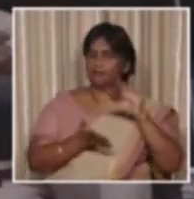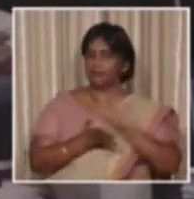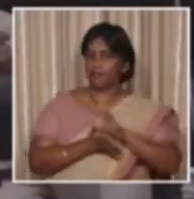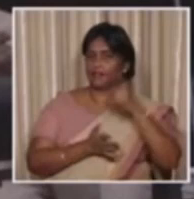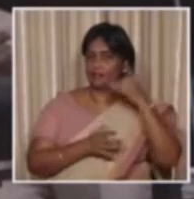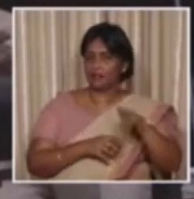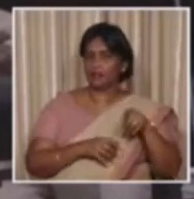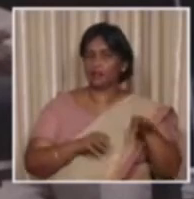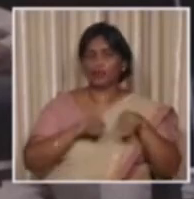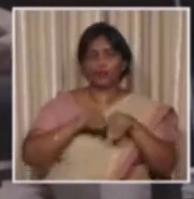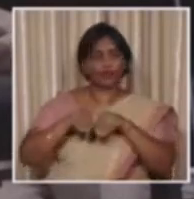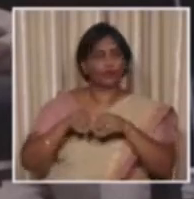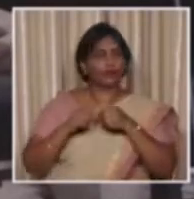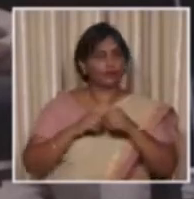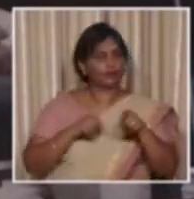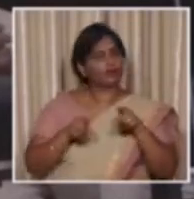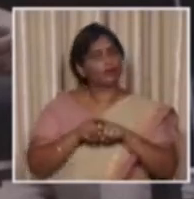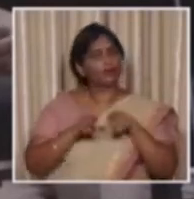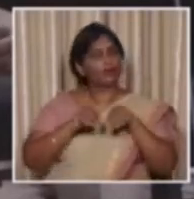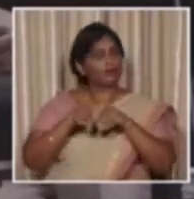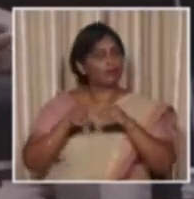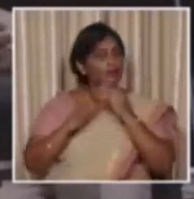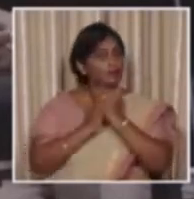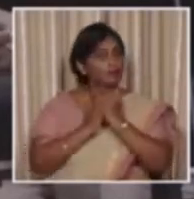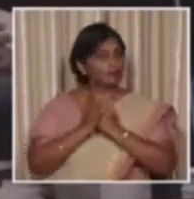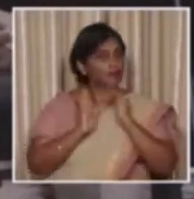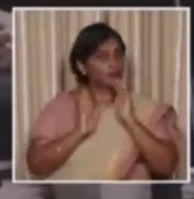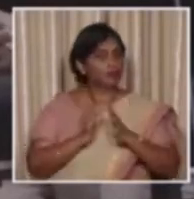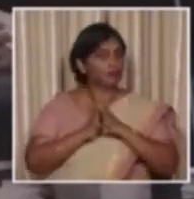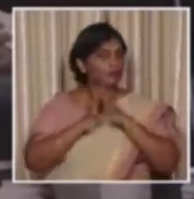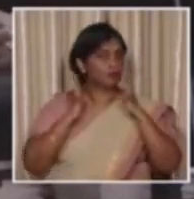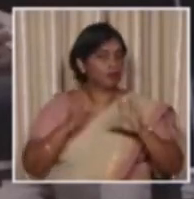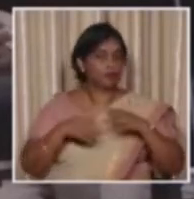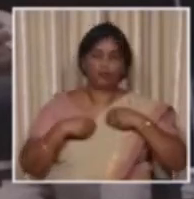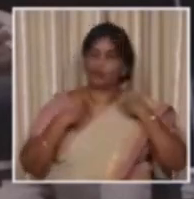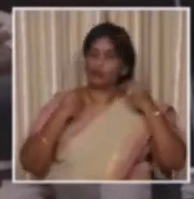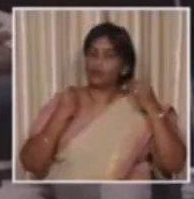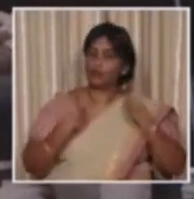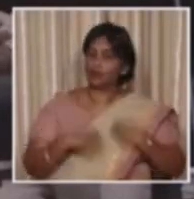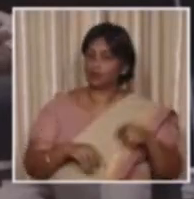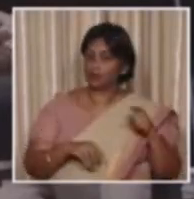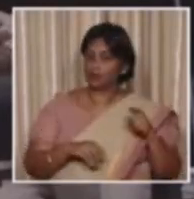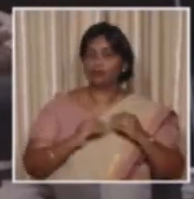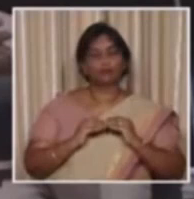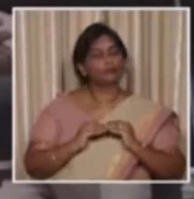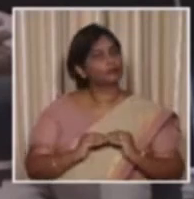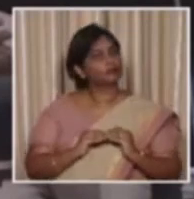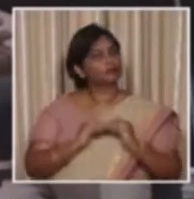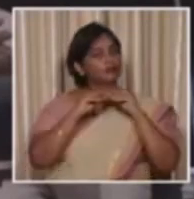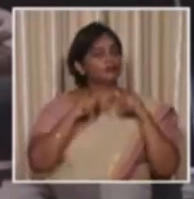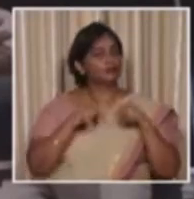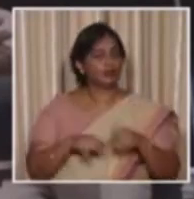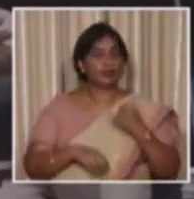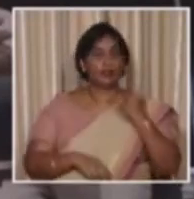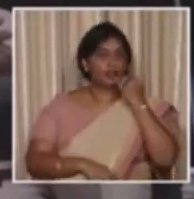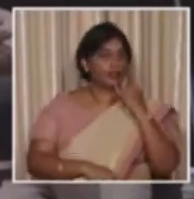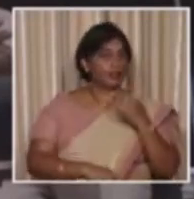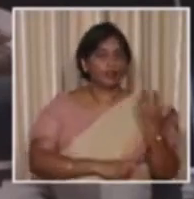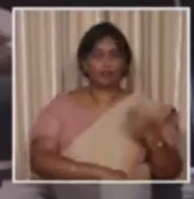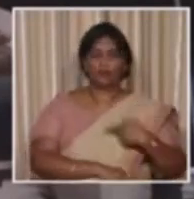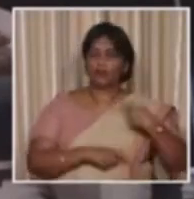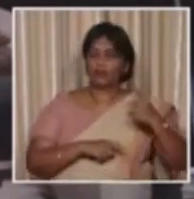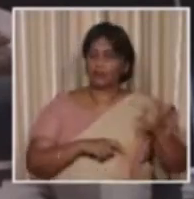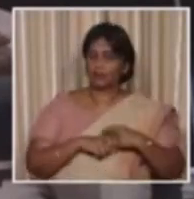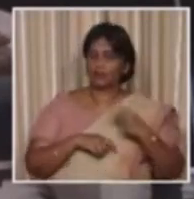விவசாயிகள் பெருமளவு பாதிப்பை எதிர்கொண்டுள்ளனர். மலையக மக்களுக்கு தற்போது 1,000 ரூபாய் சம்பளமே வழங்கப்படுகின்றது. அதனை கொண்டு இப்போது அவர்களின் தேவைகளை